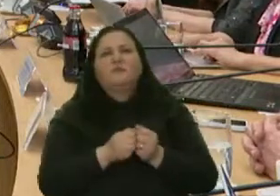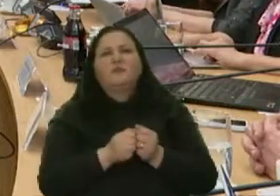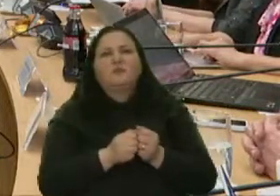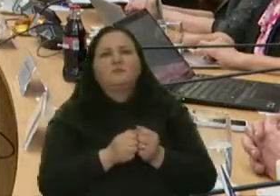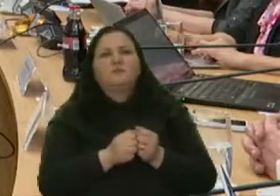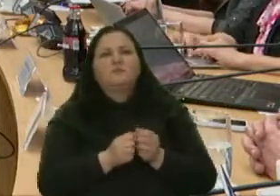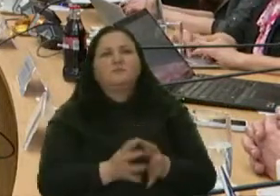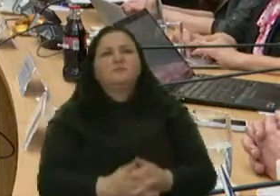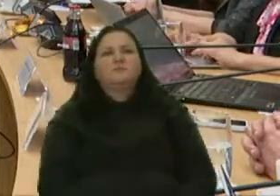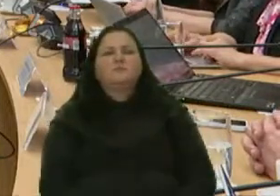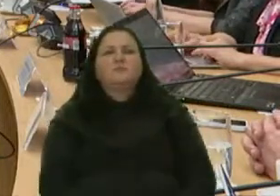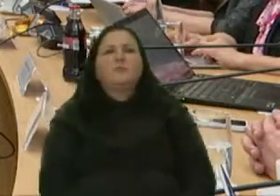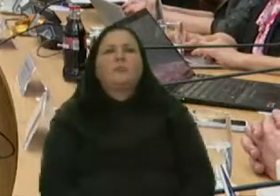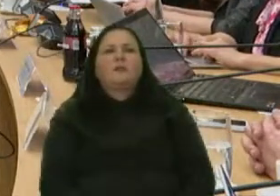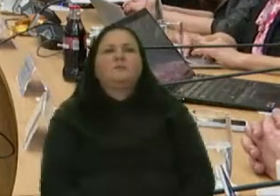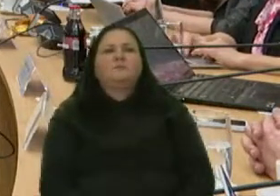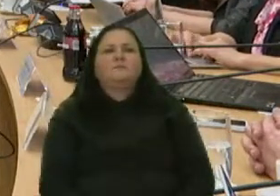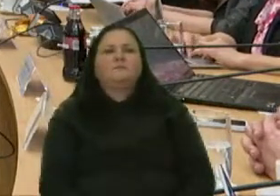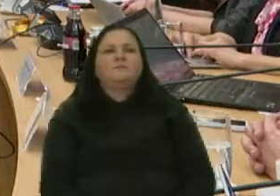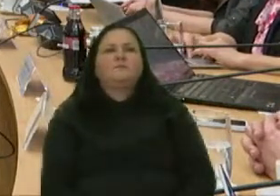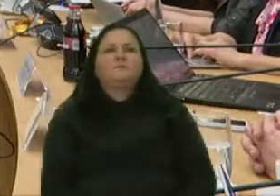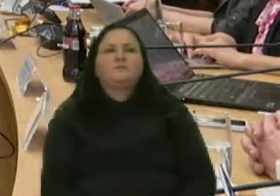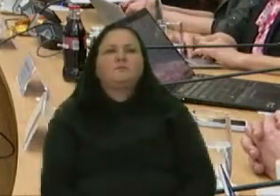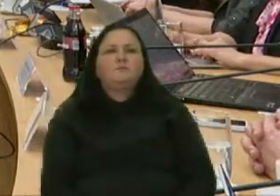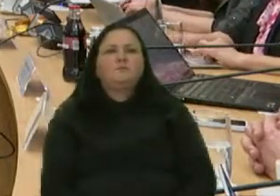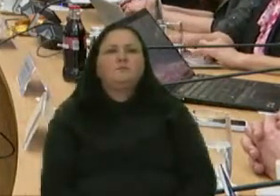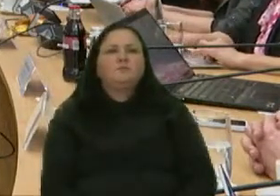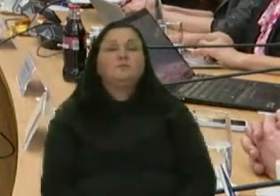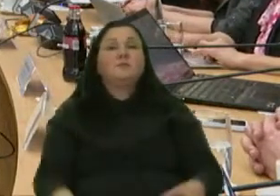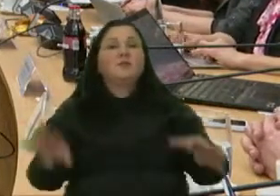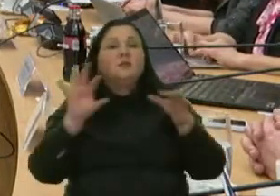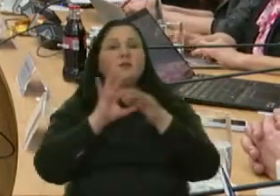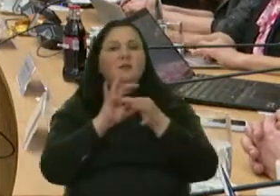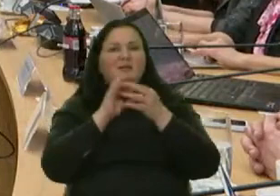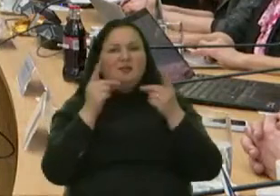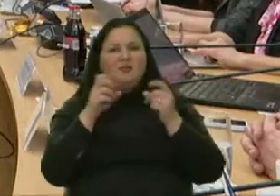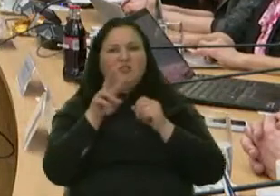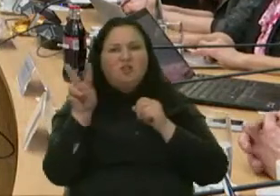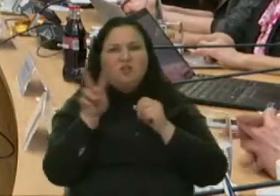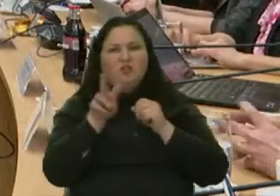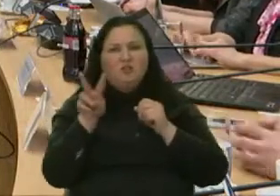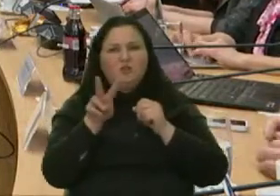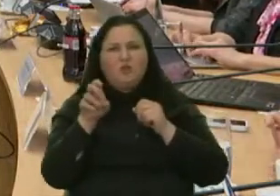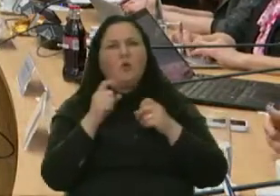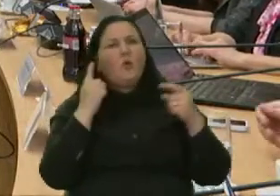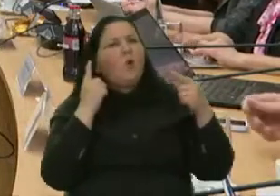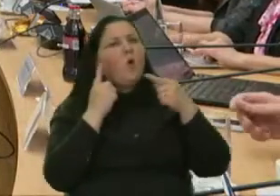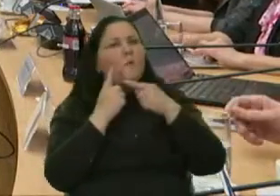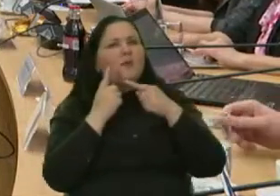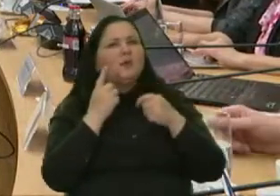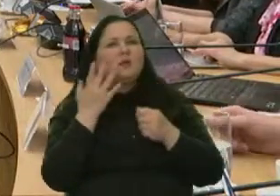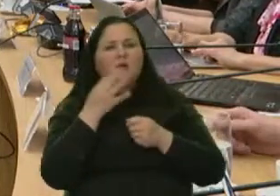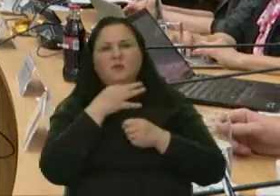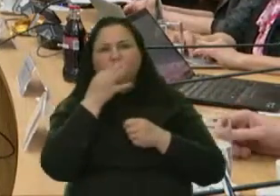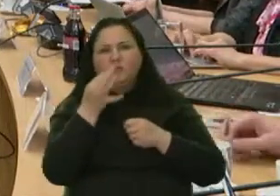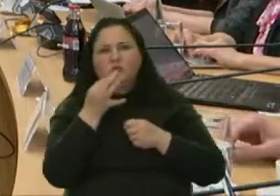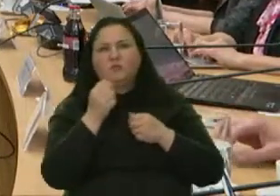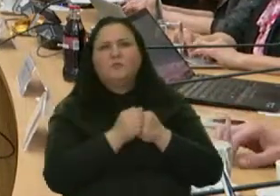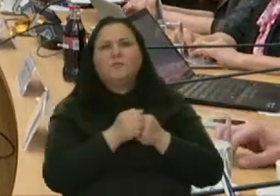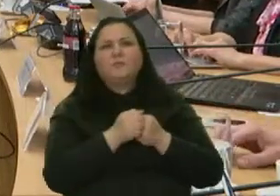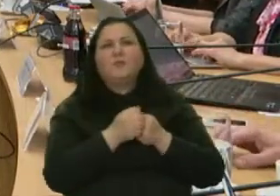vă rog domnule consilier legat de cele două obiective de care spuneți acolo